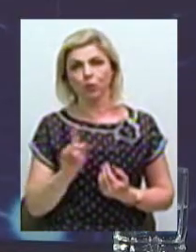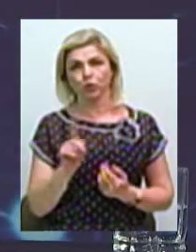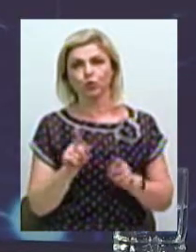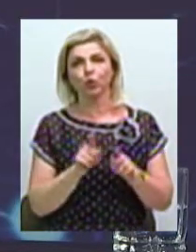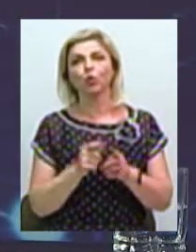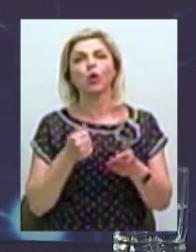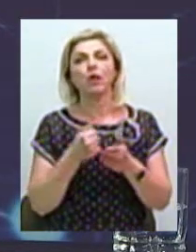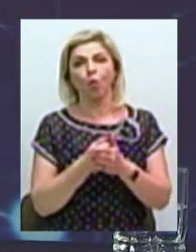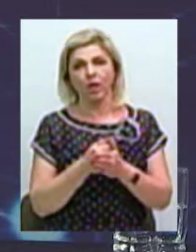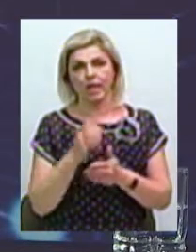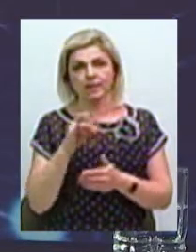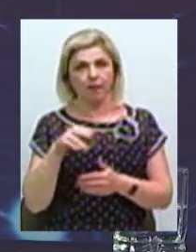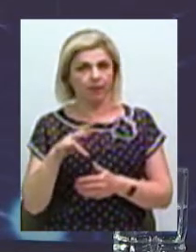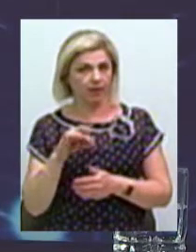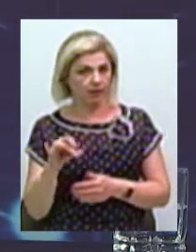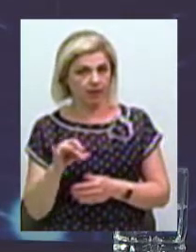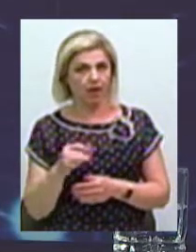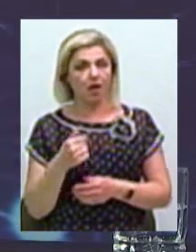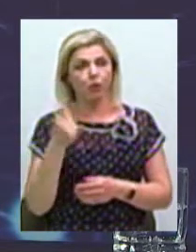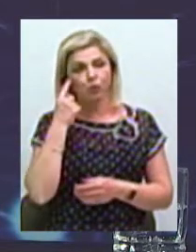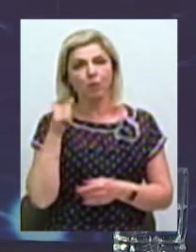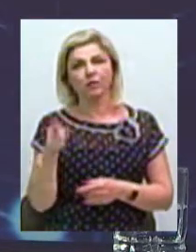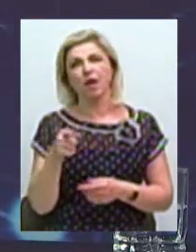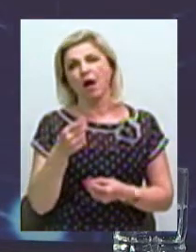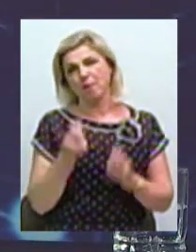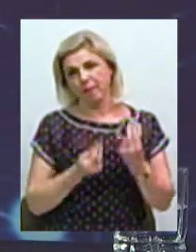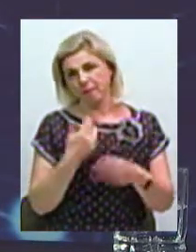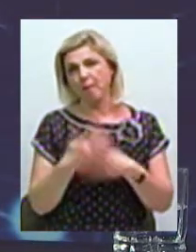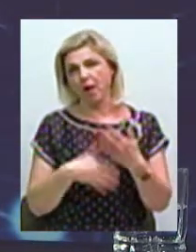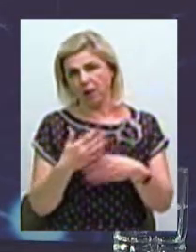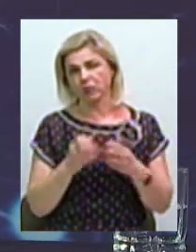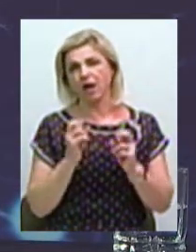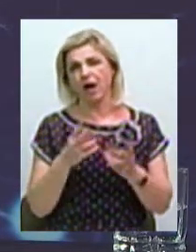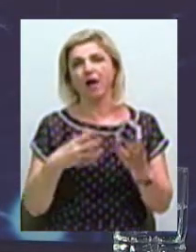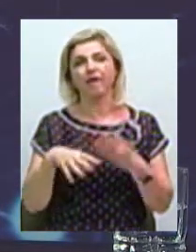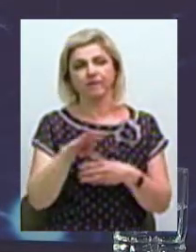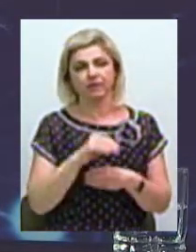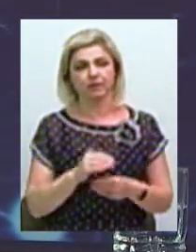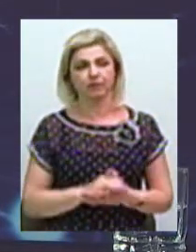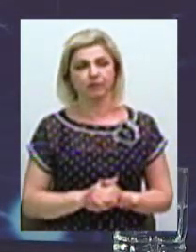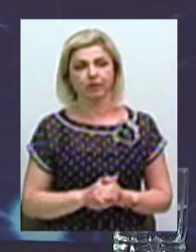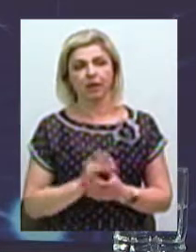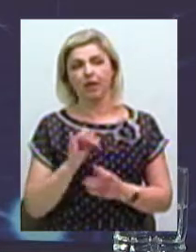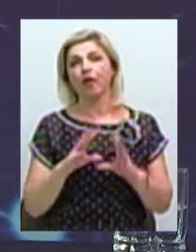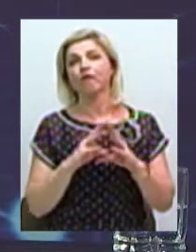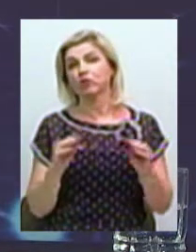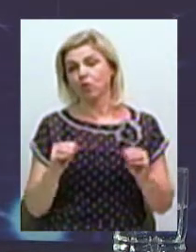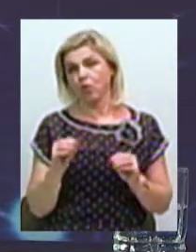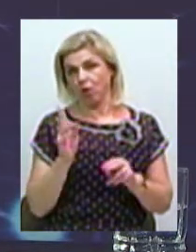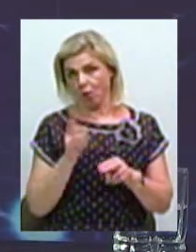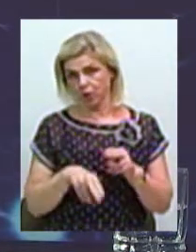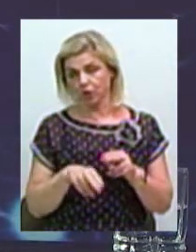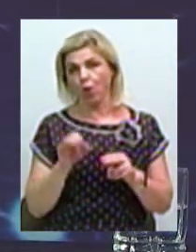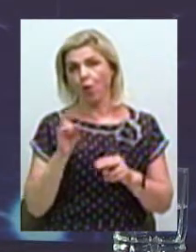такой степени. Мне казалось, вот тут побалуется, знаете, как все, как, ну не как все, ну и все закончится. Он